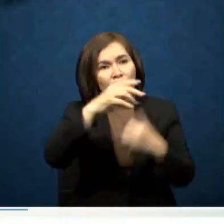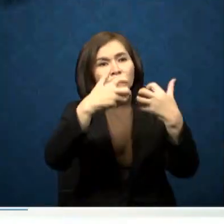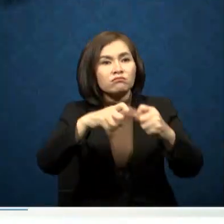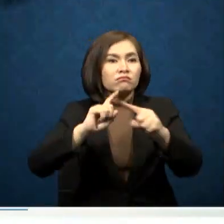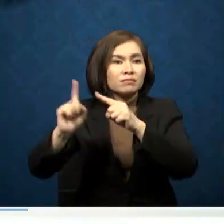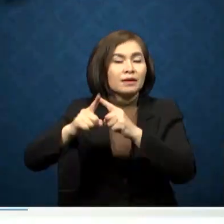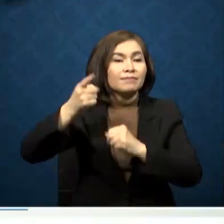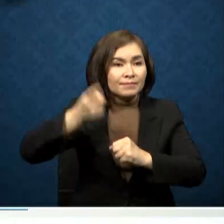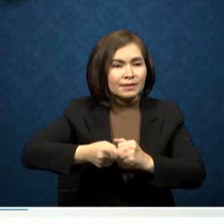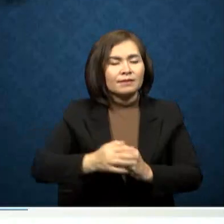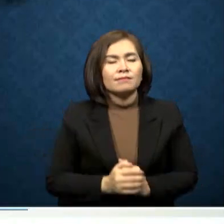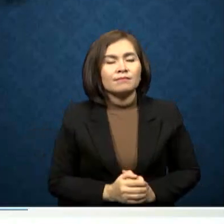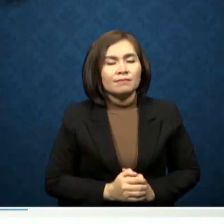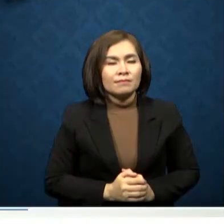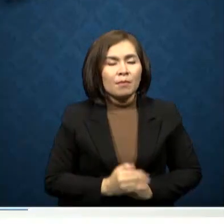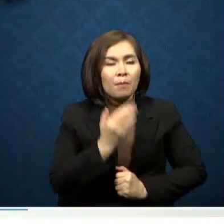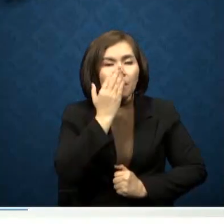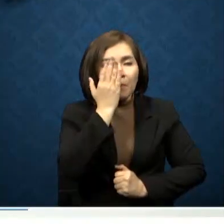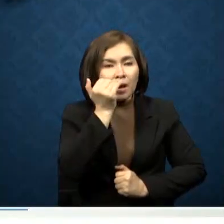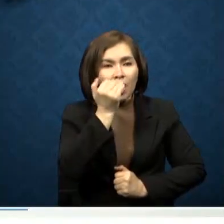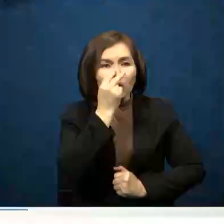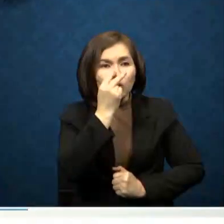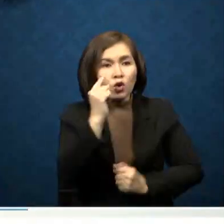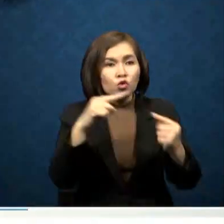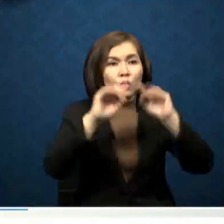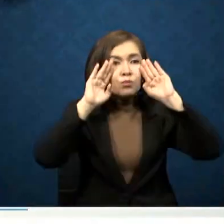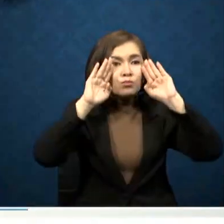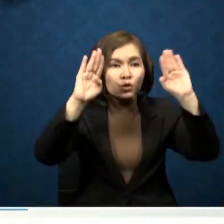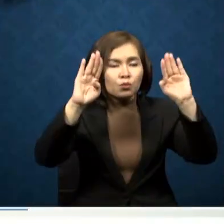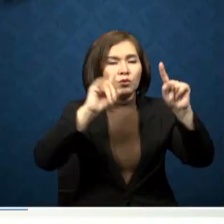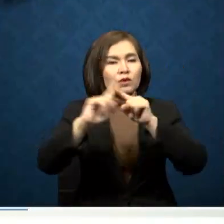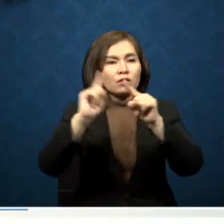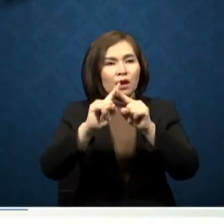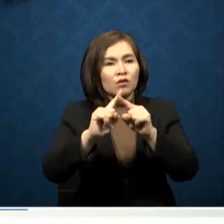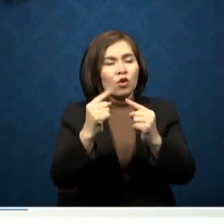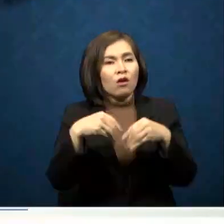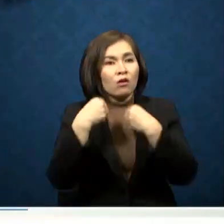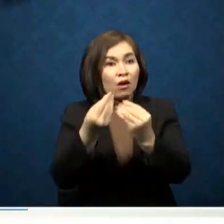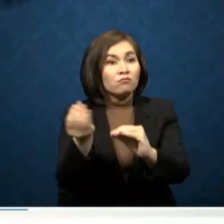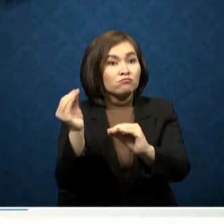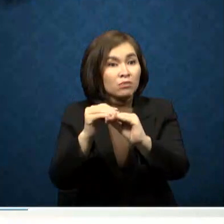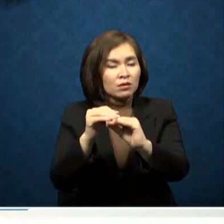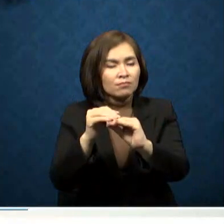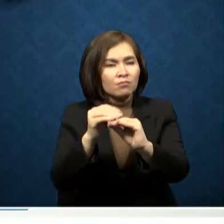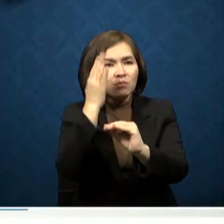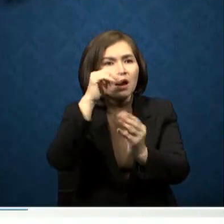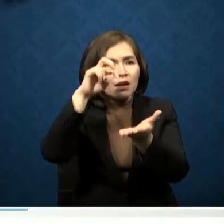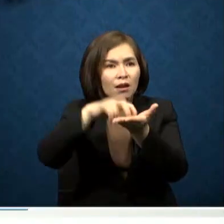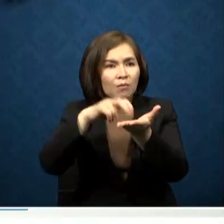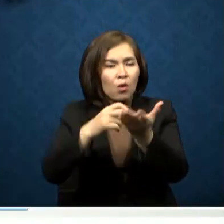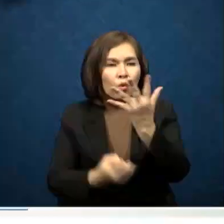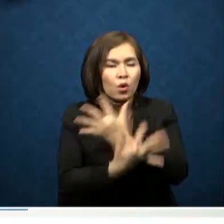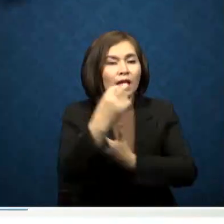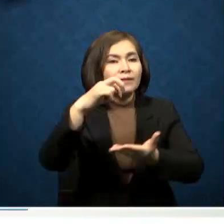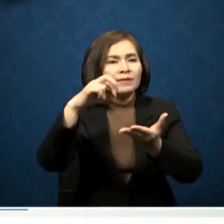การนะจัดทำนะการเทียบโอนประสบการณ์ให้ได้รับคุณวุฒิทางการศึกษา